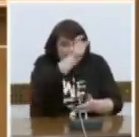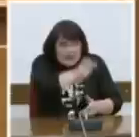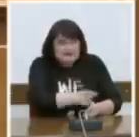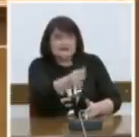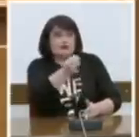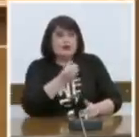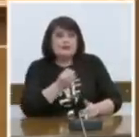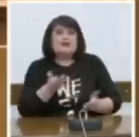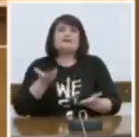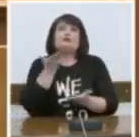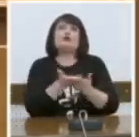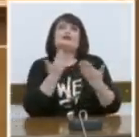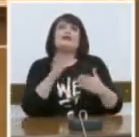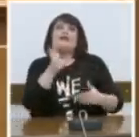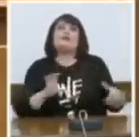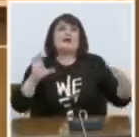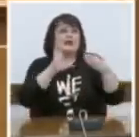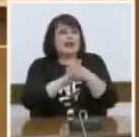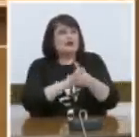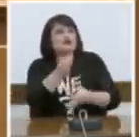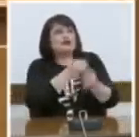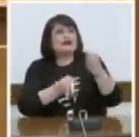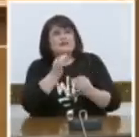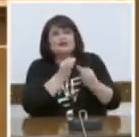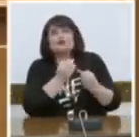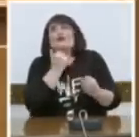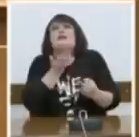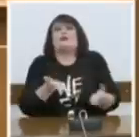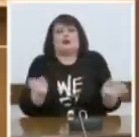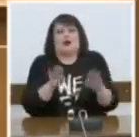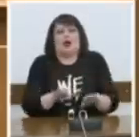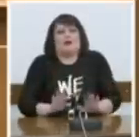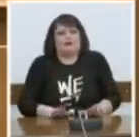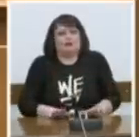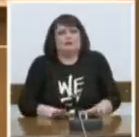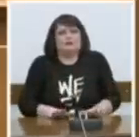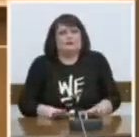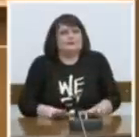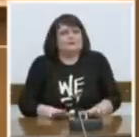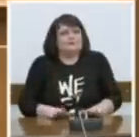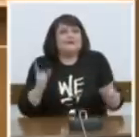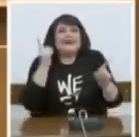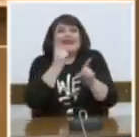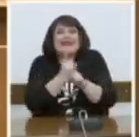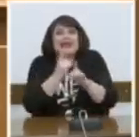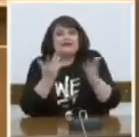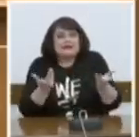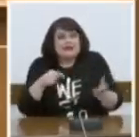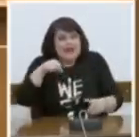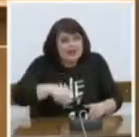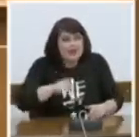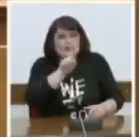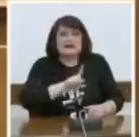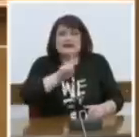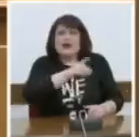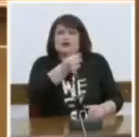την πρόταση στην Κομισιόν δείχνουν ότι δεν μπορείτε να καλύψετε τις εξαγγελίες σας. Η ακρίβεια όμως επιμένει, ιδίως στα τρόφιμα. Και ενώ ο κ. Μητσοτάκης είχε υποσχεθεί